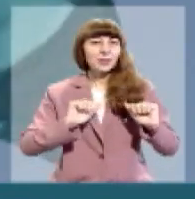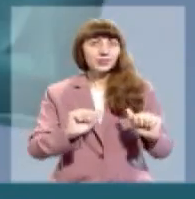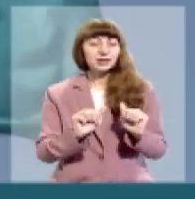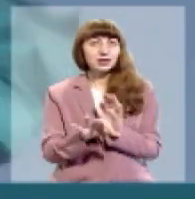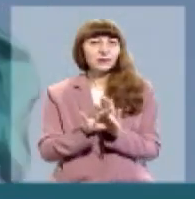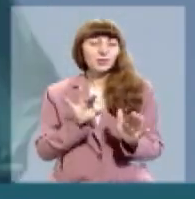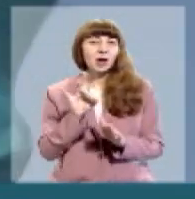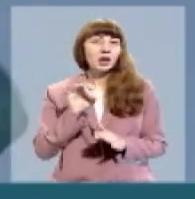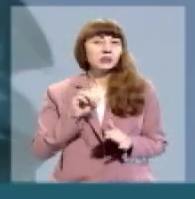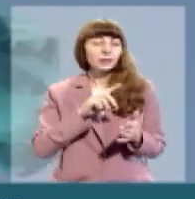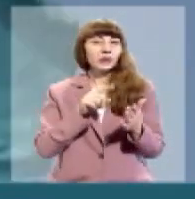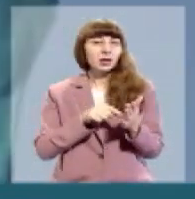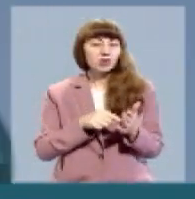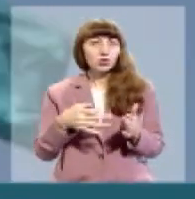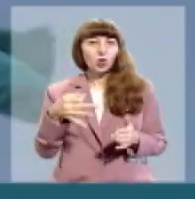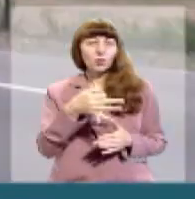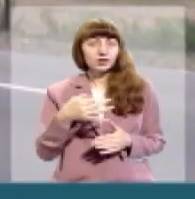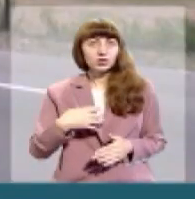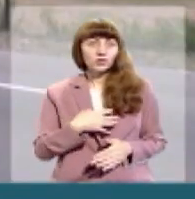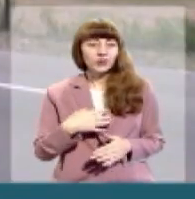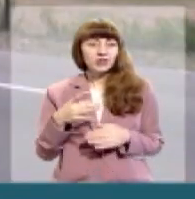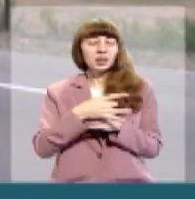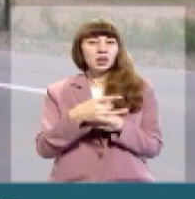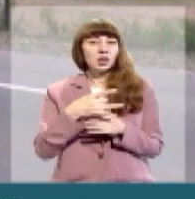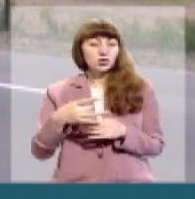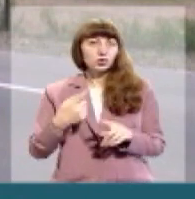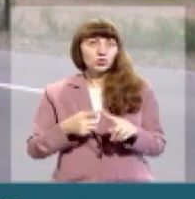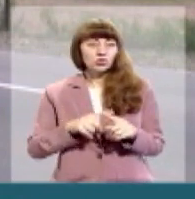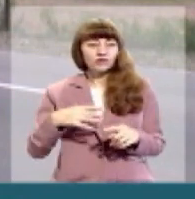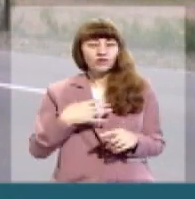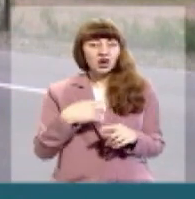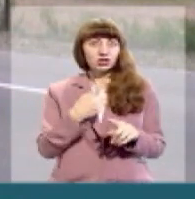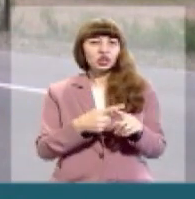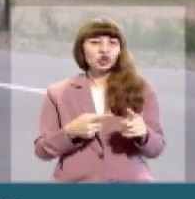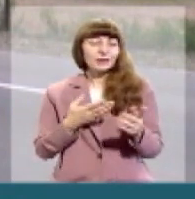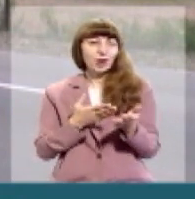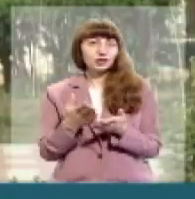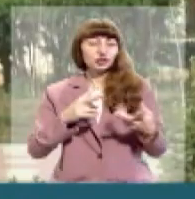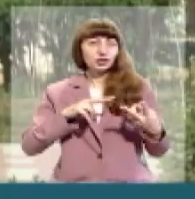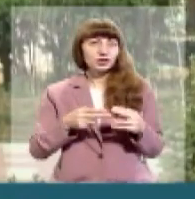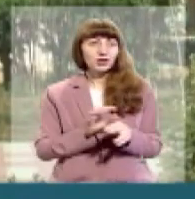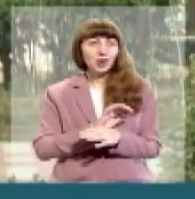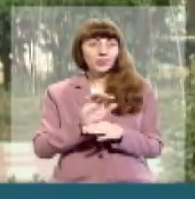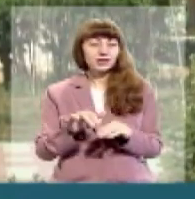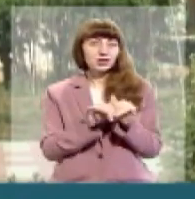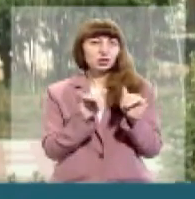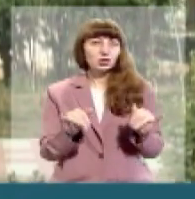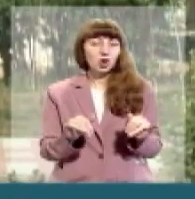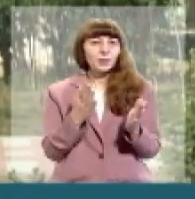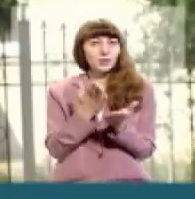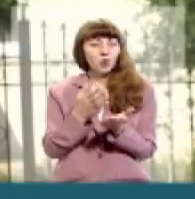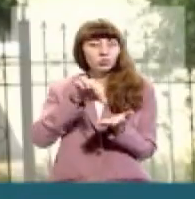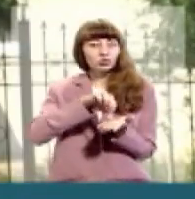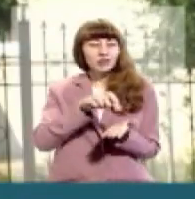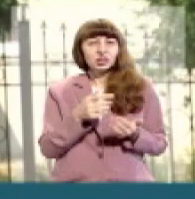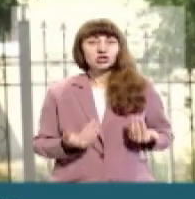деңгейінде шешімдер қабылдауға тікелей қатысуын кеңейтуге бағытталған саяси реформалардың маңызды кезеңі. Жергілікті атқарушы